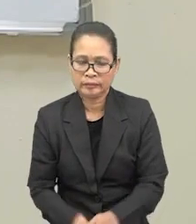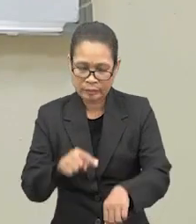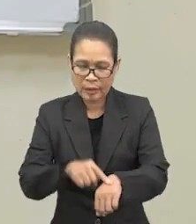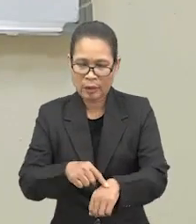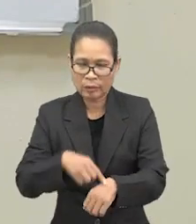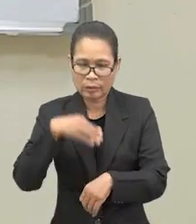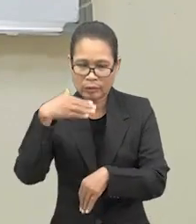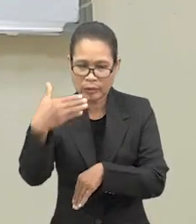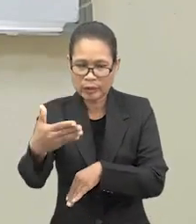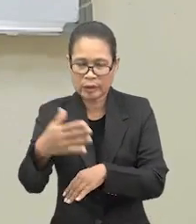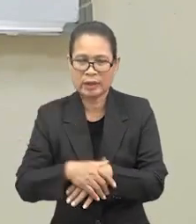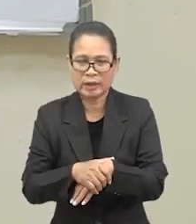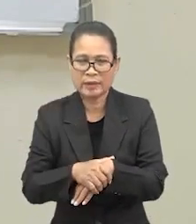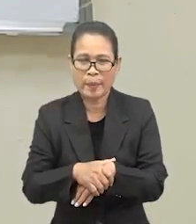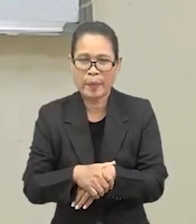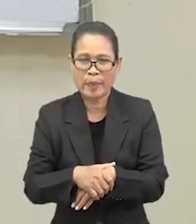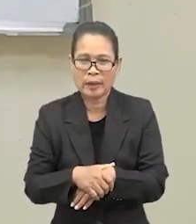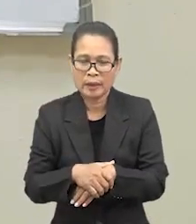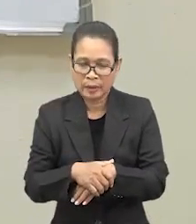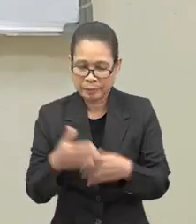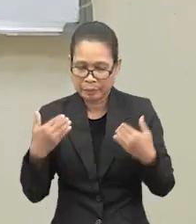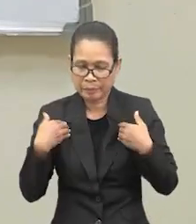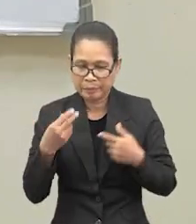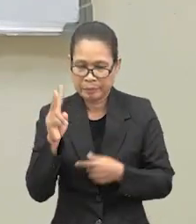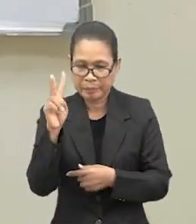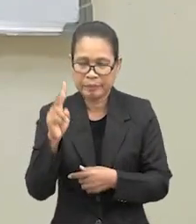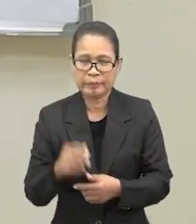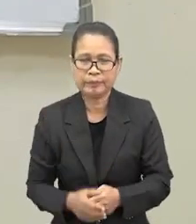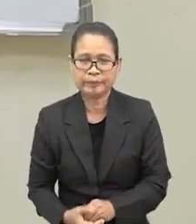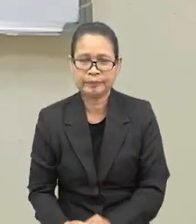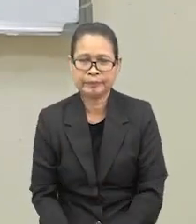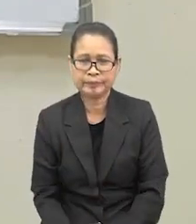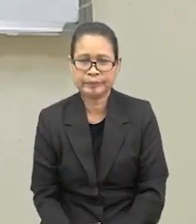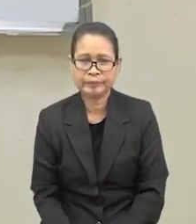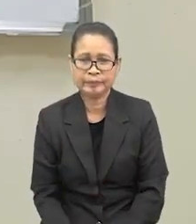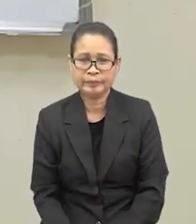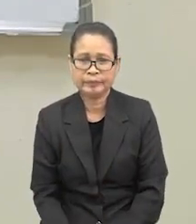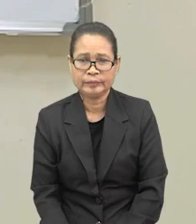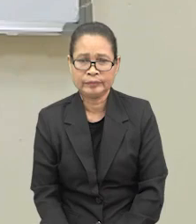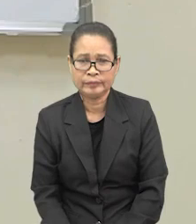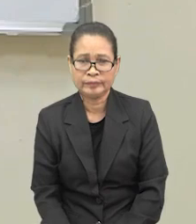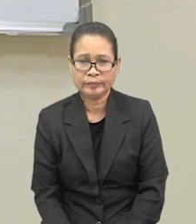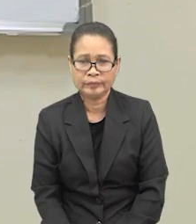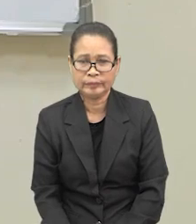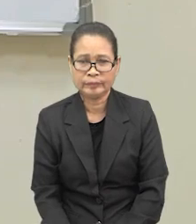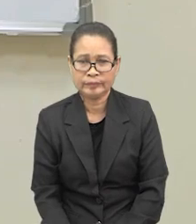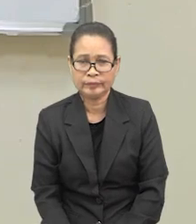Kịch ca tê. Nâng mong môn. Nẹ cử bàn đạ chùm nôn phì.